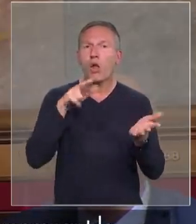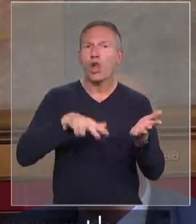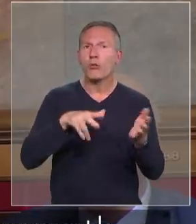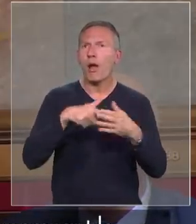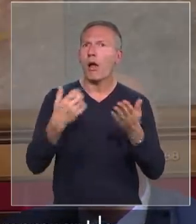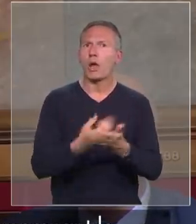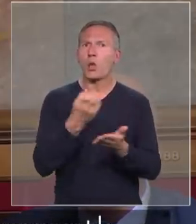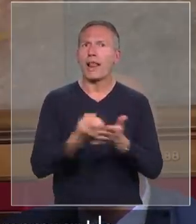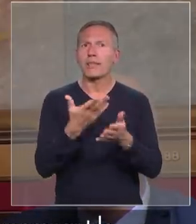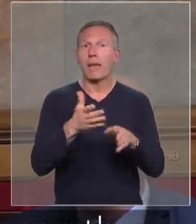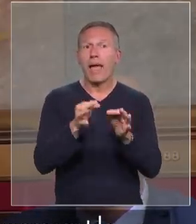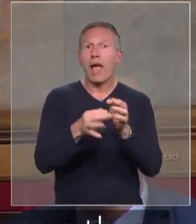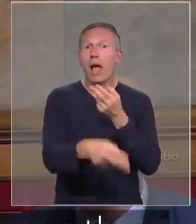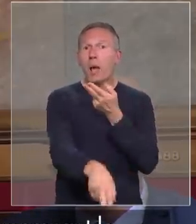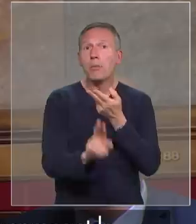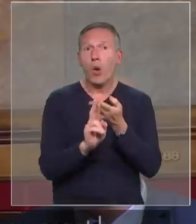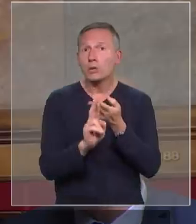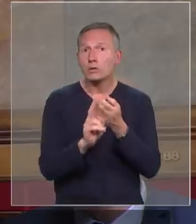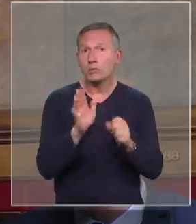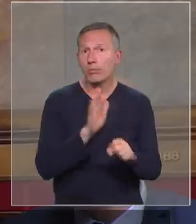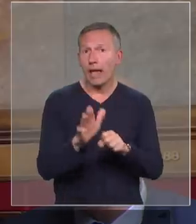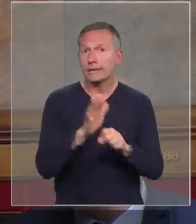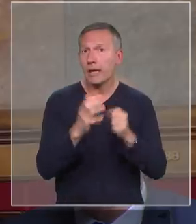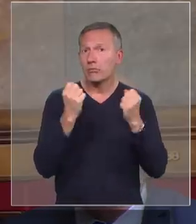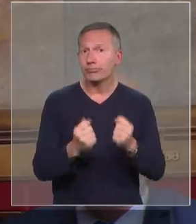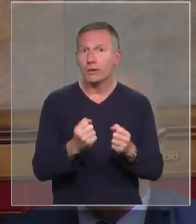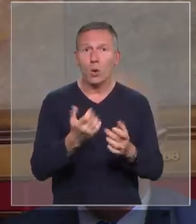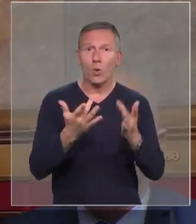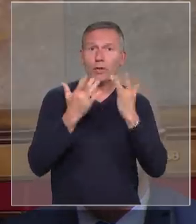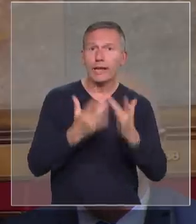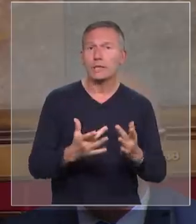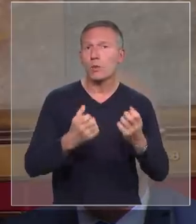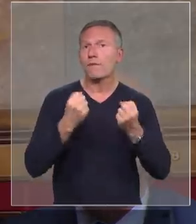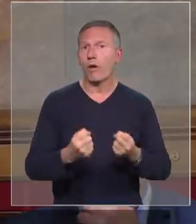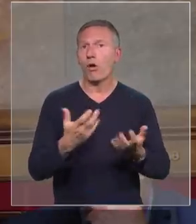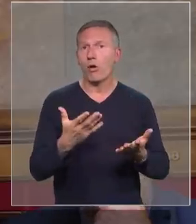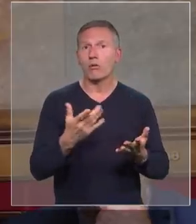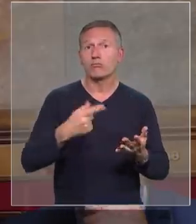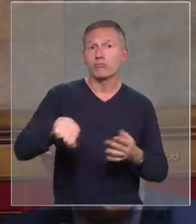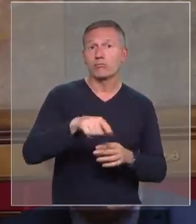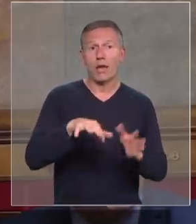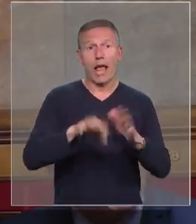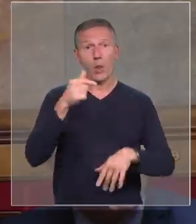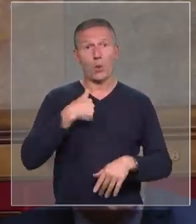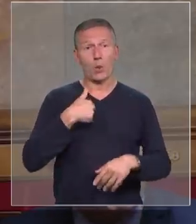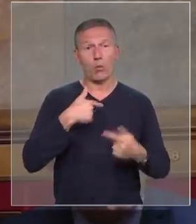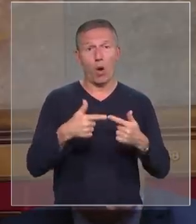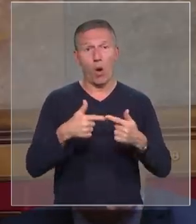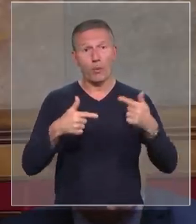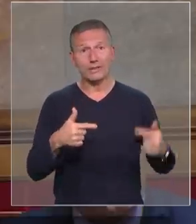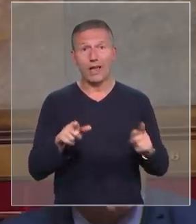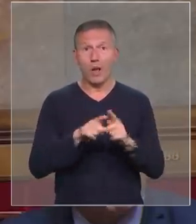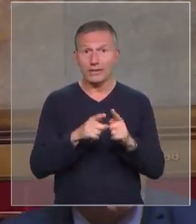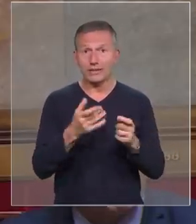l'actualité, les réponses que vous apportez sont soit insuffisantes, soit décevantes. Et ce n'est pas le constat d'un simple élu de l'opposition, mais celui d'une